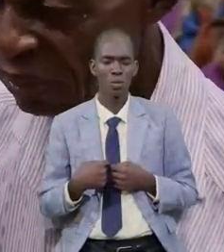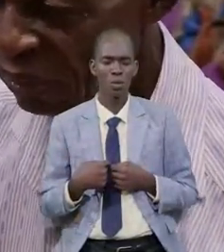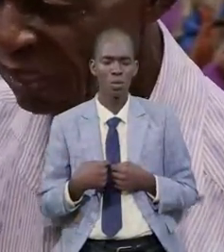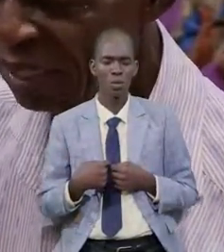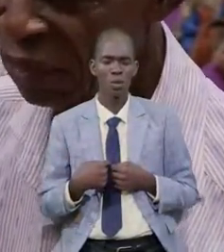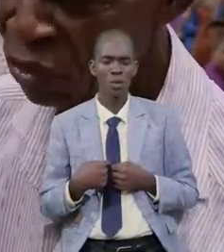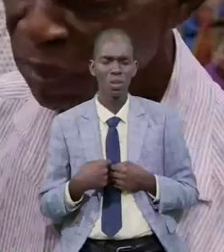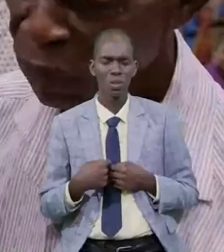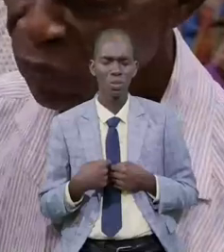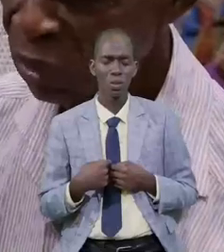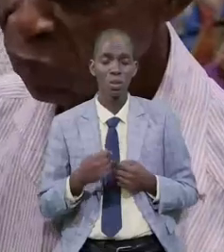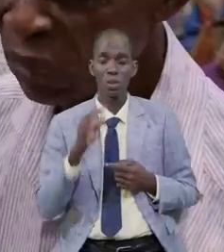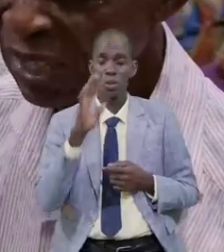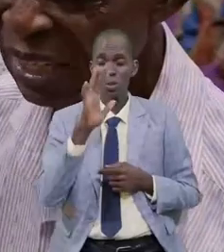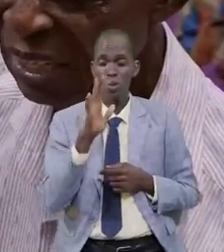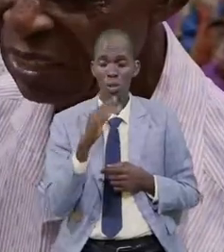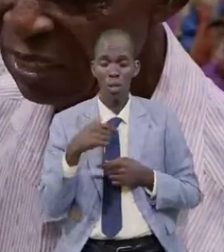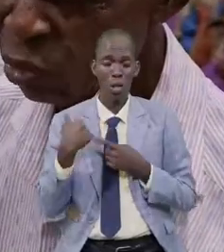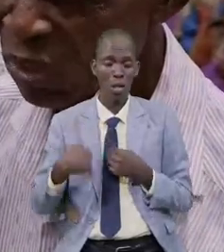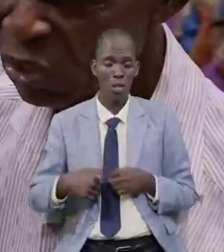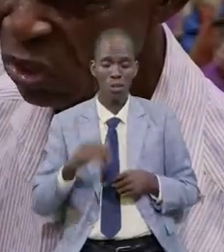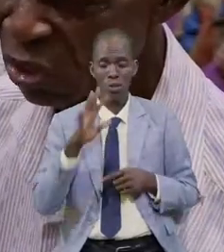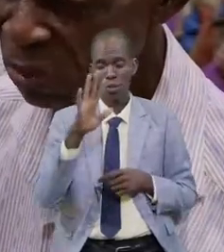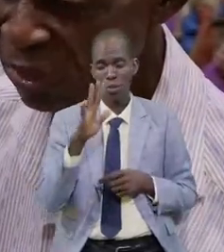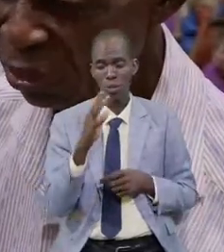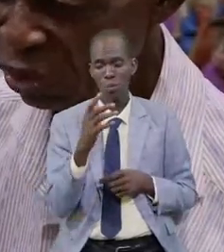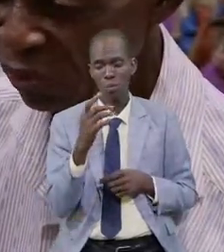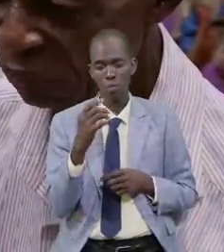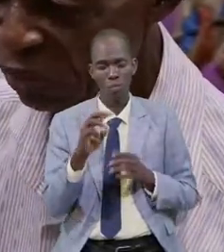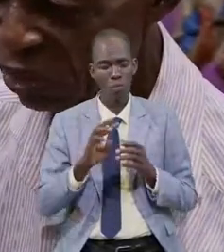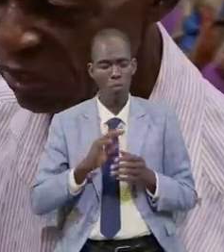votre volonté, votre esprit,